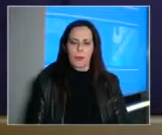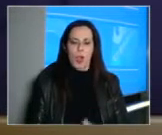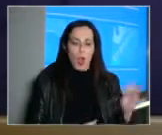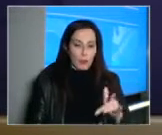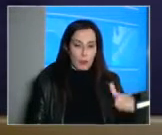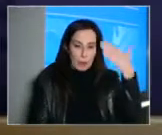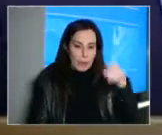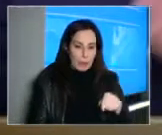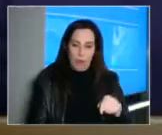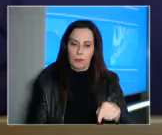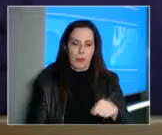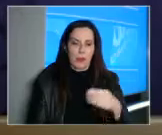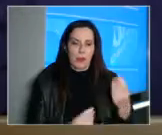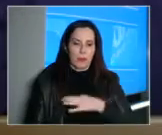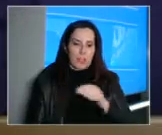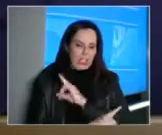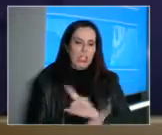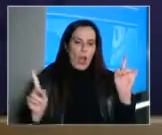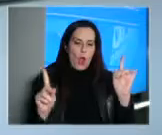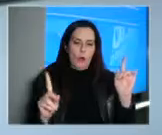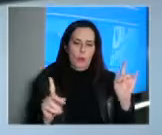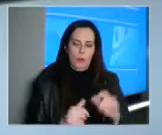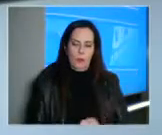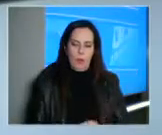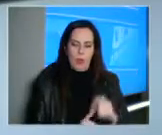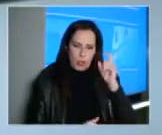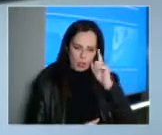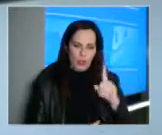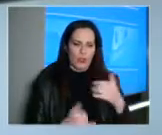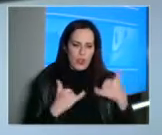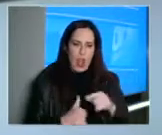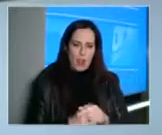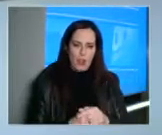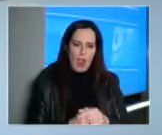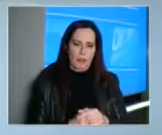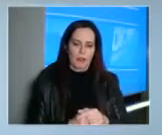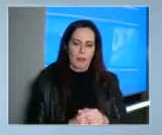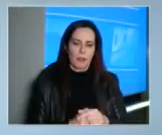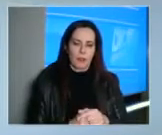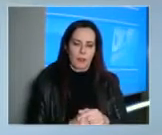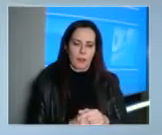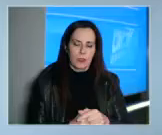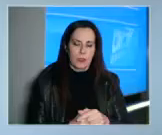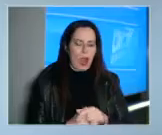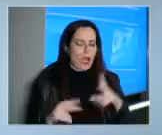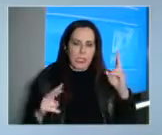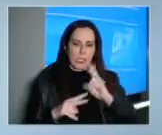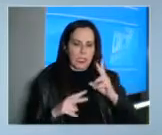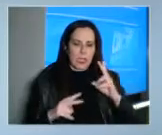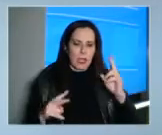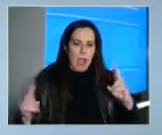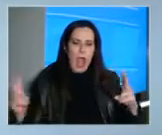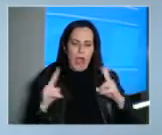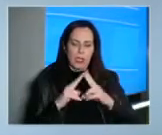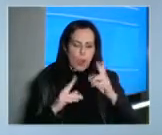vivent dans notre république, c'est d'en faire des ennemis de la république. Eh bien, moi, non. Je pense que dans ce moment-là, l'obsession tzarfatite avec prité